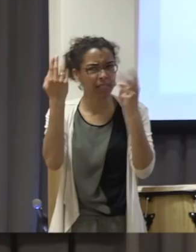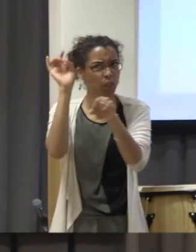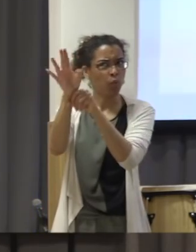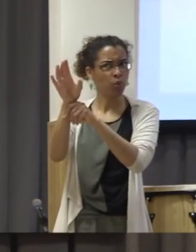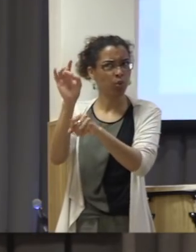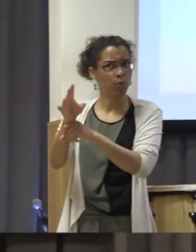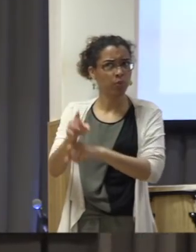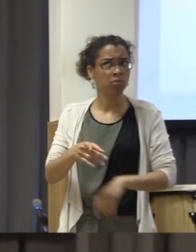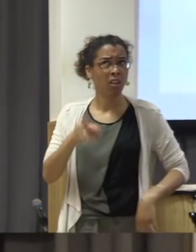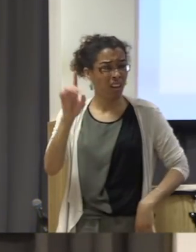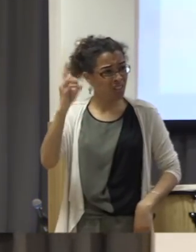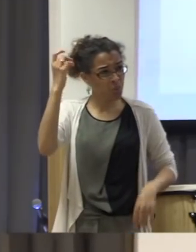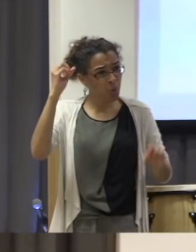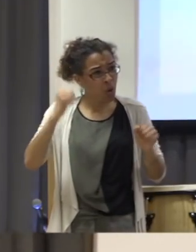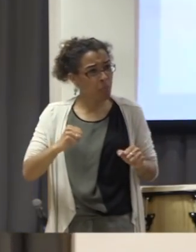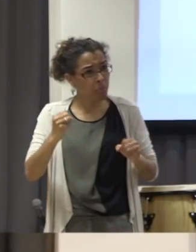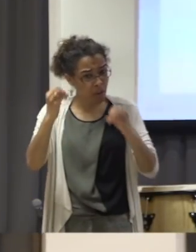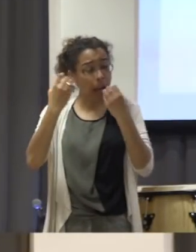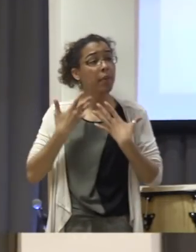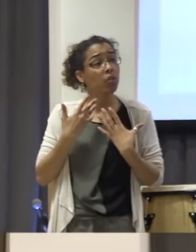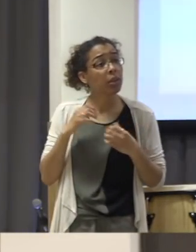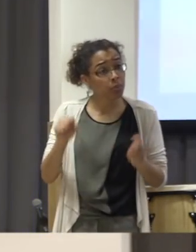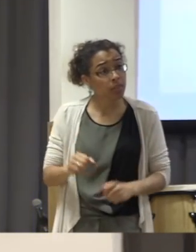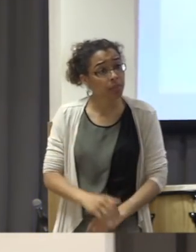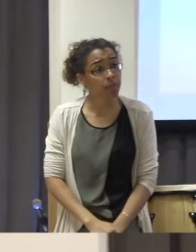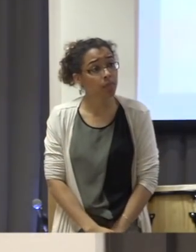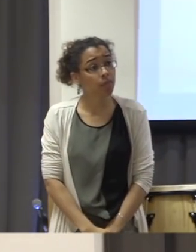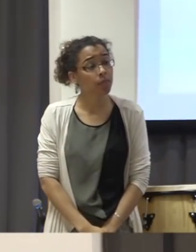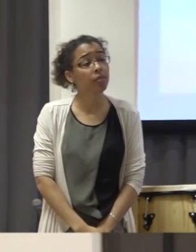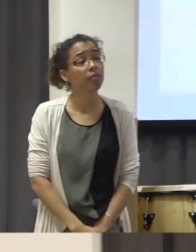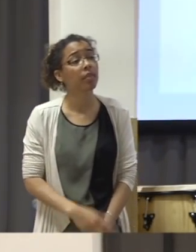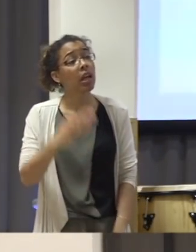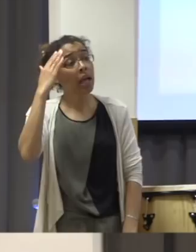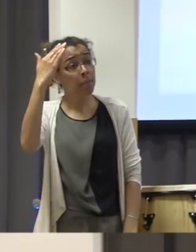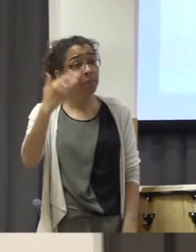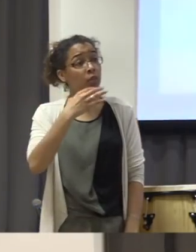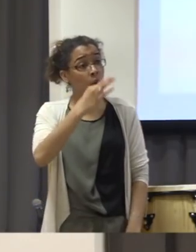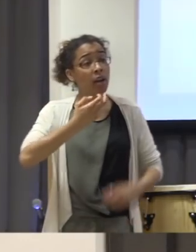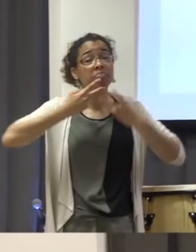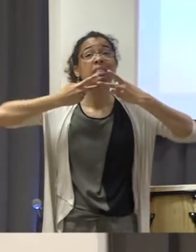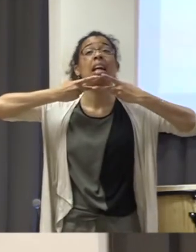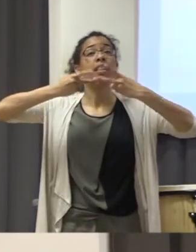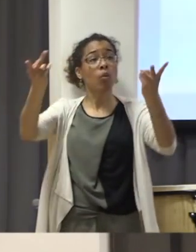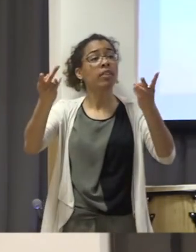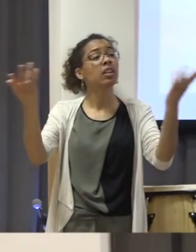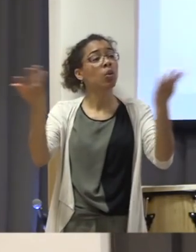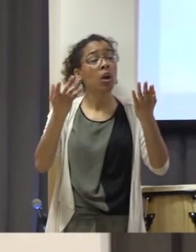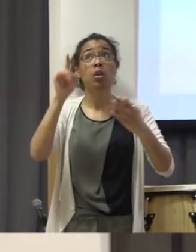Est-ce que Dieu peut t'abandonner? Si tu as confessé qu'il est mon Seigneur et mon